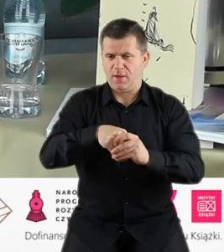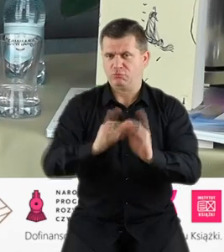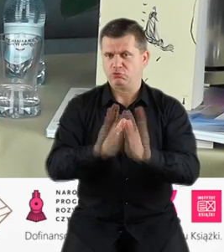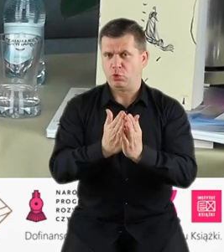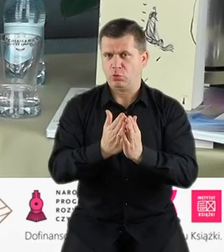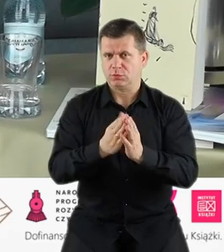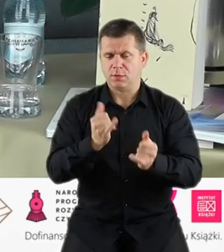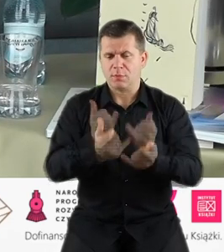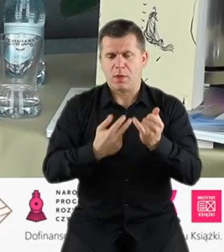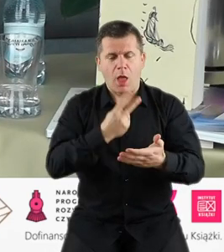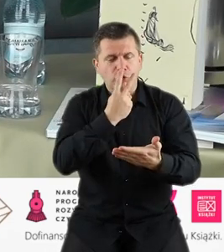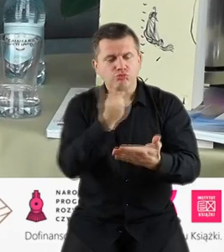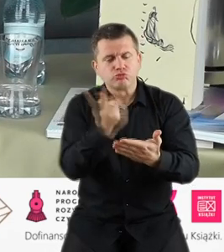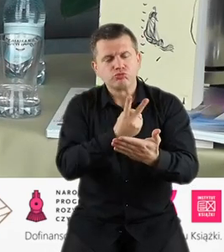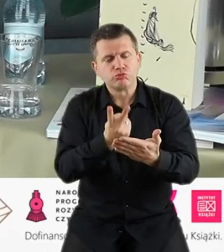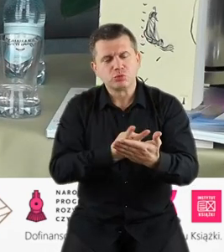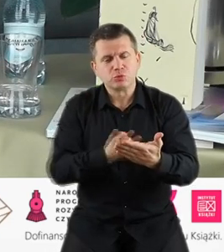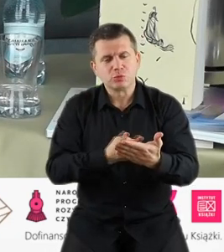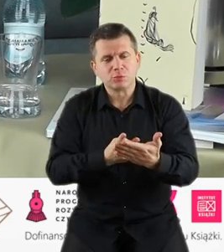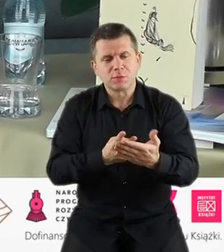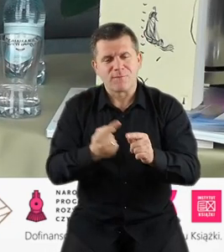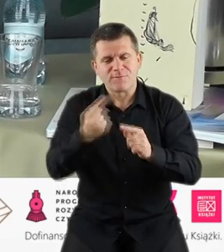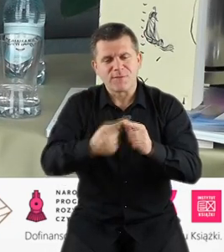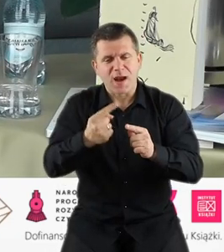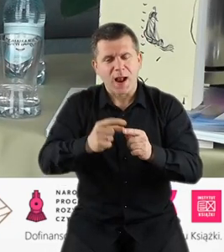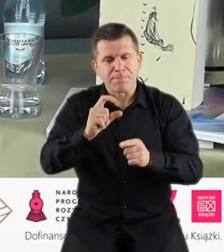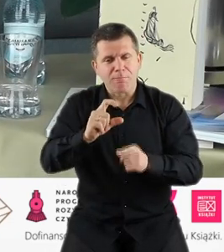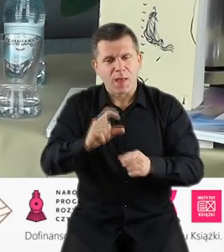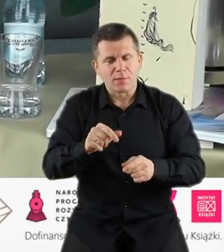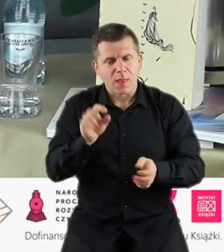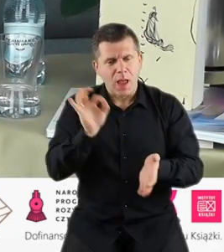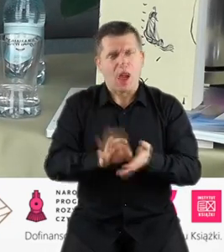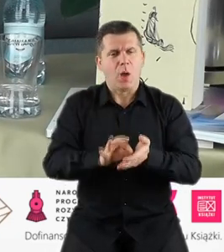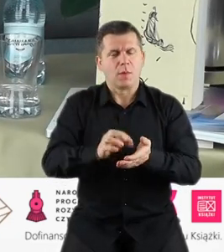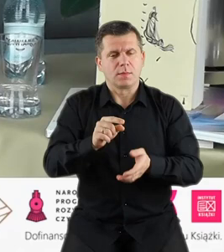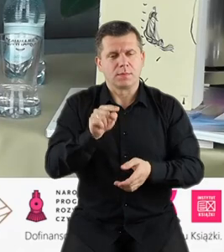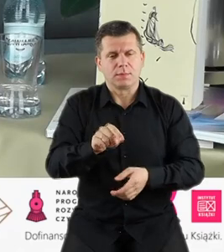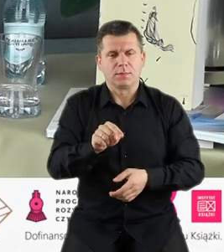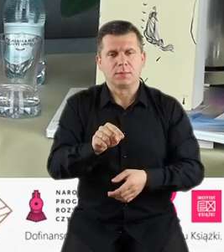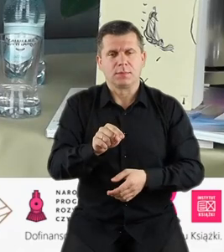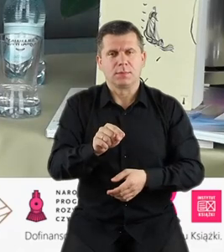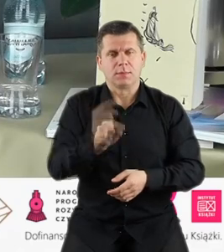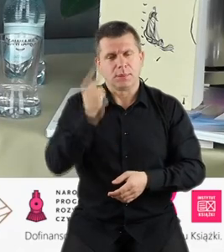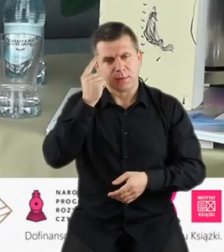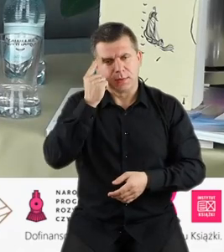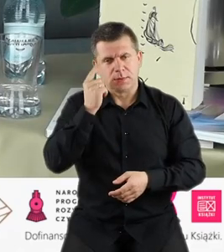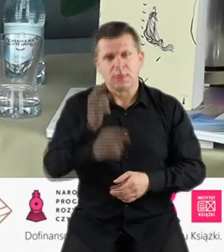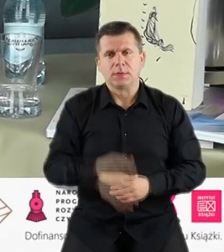książce, kiedy czytam ją we fragmentach, to akurat takie mi się trafiły.